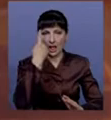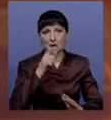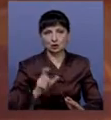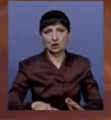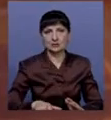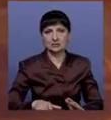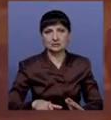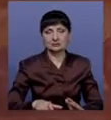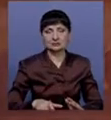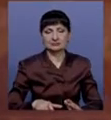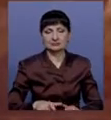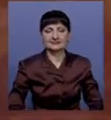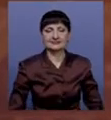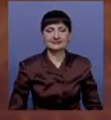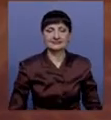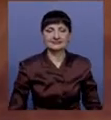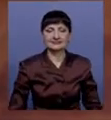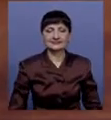Поэтому махтабауна.